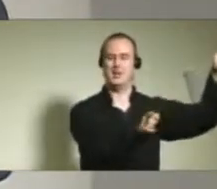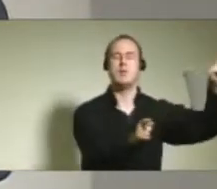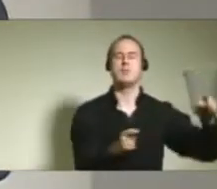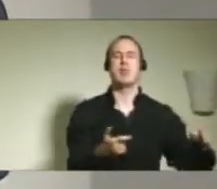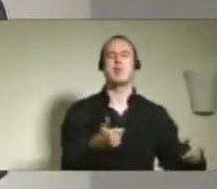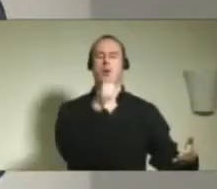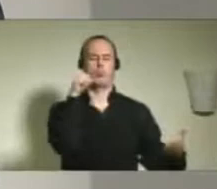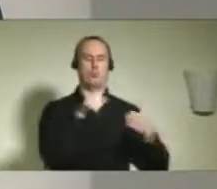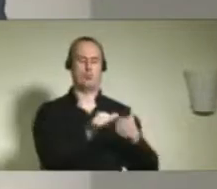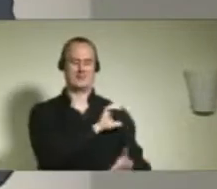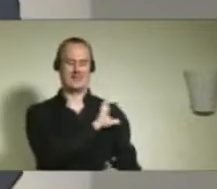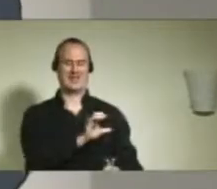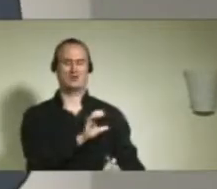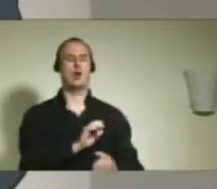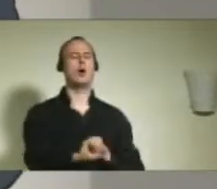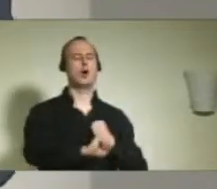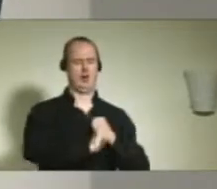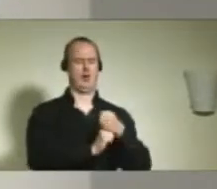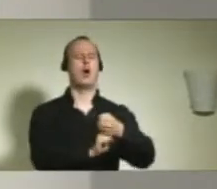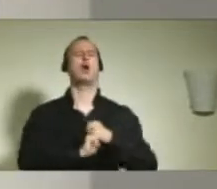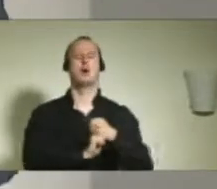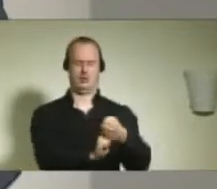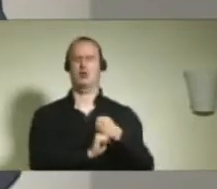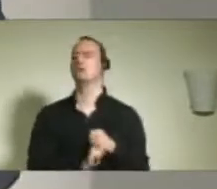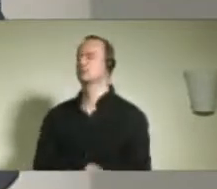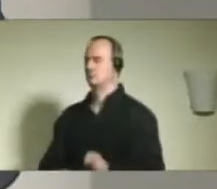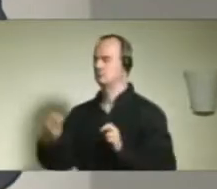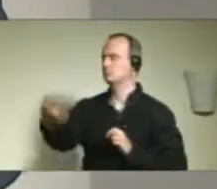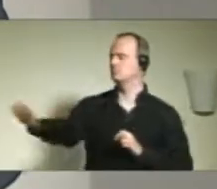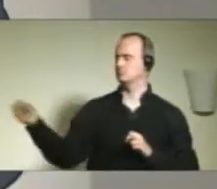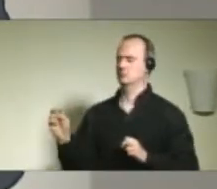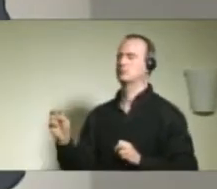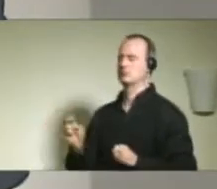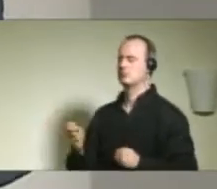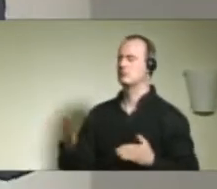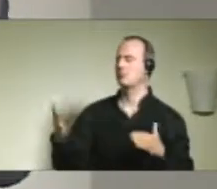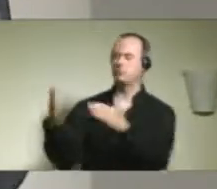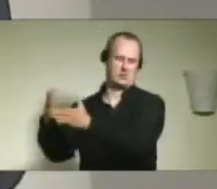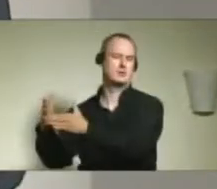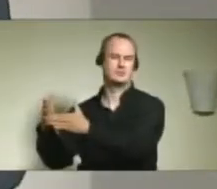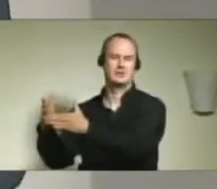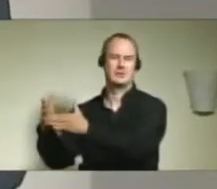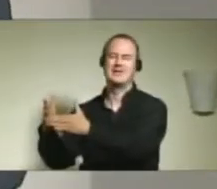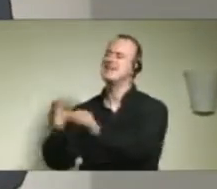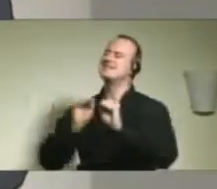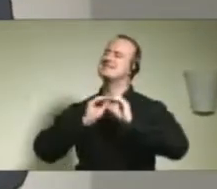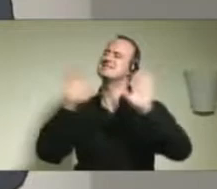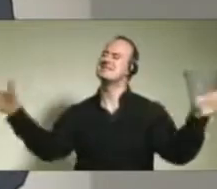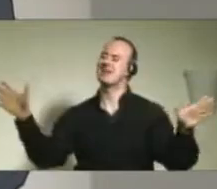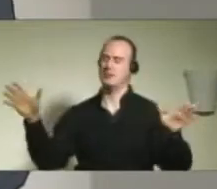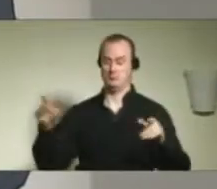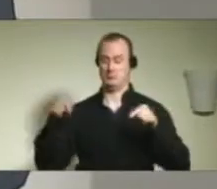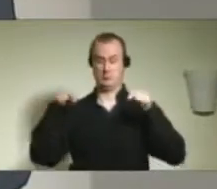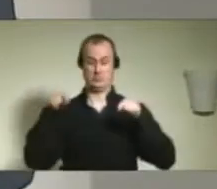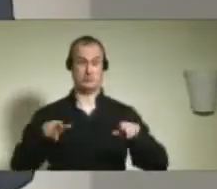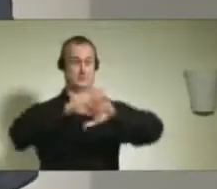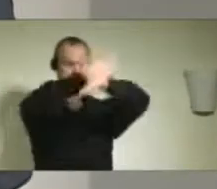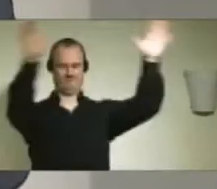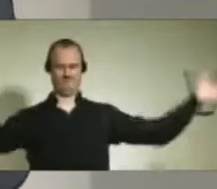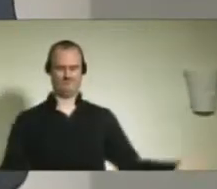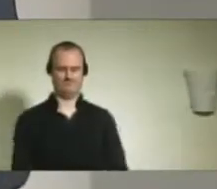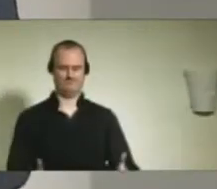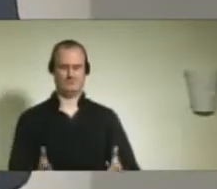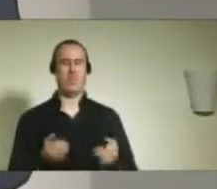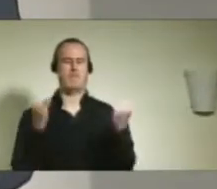Canada, et nécessairement, comme quelqu'un vient de le dire, c'est une lutte politique. C'est une